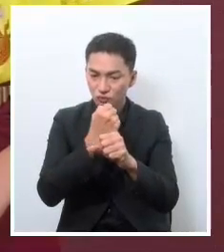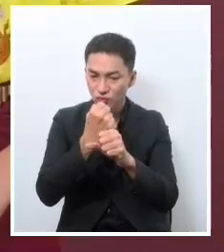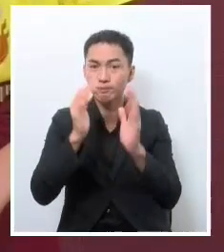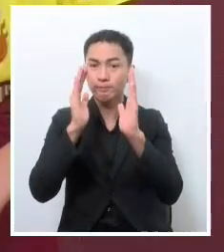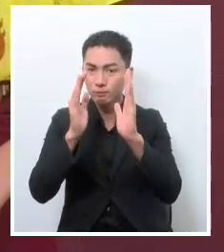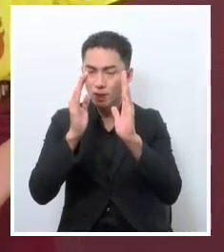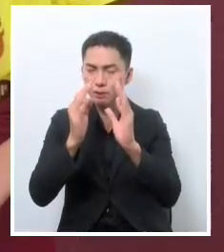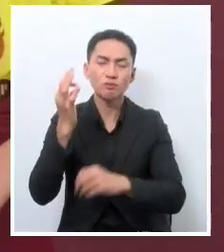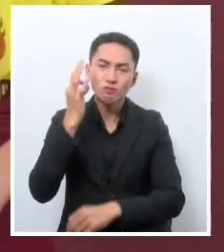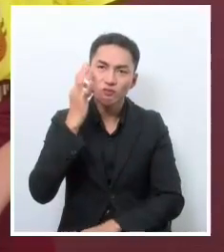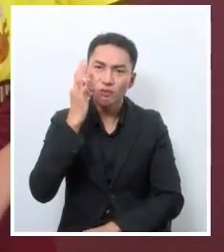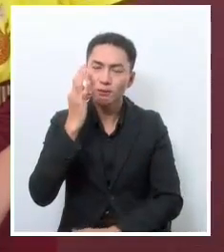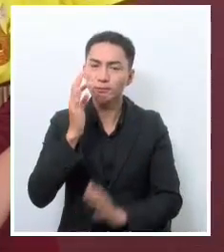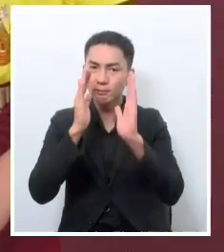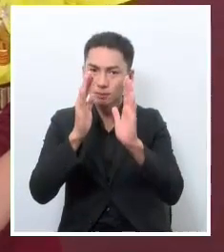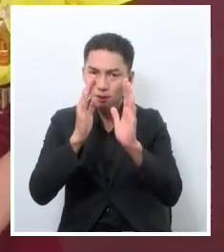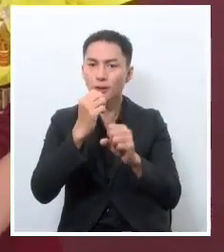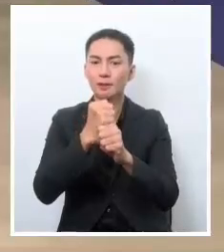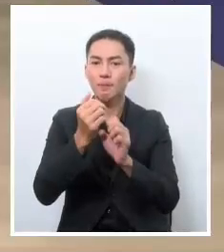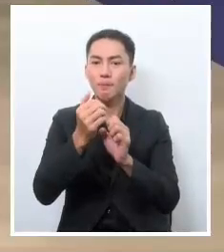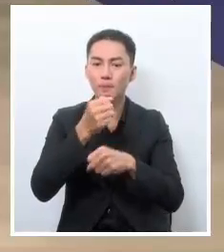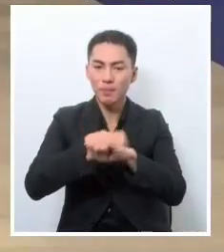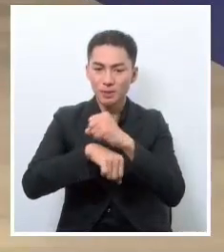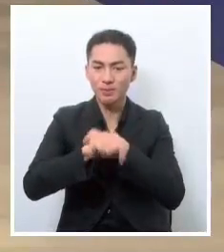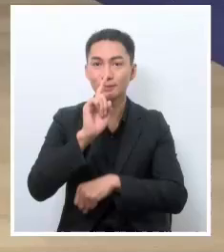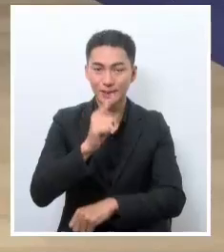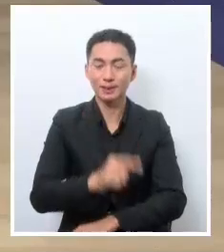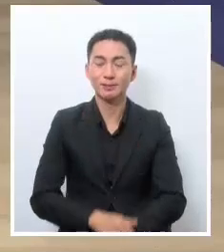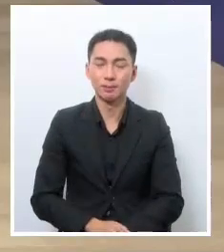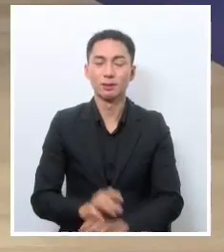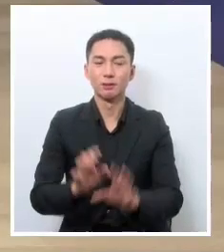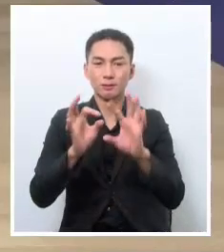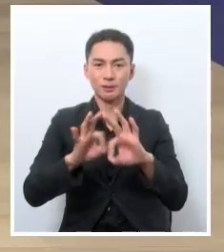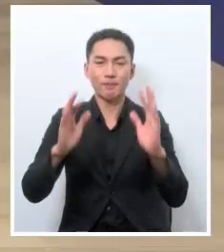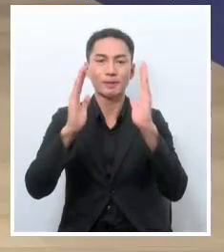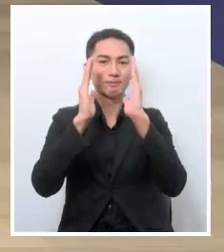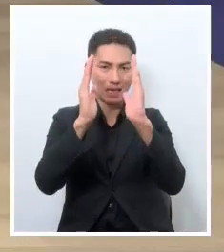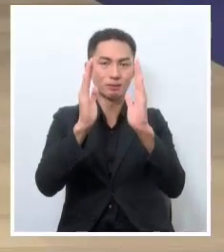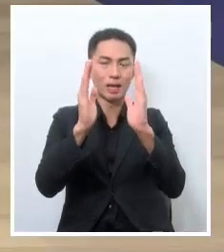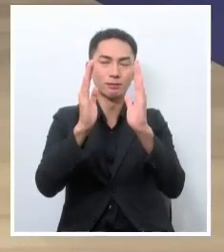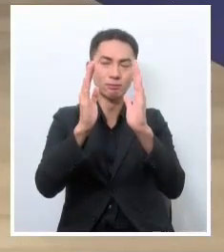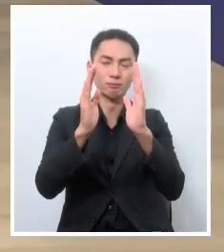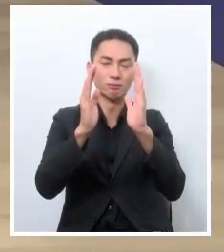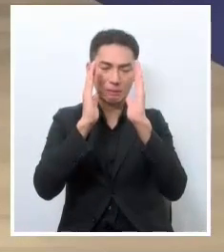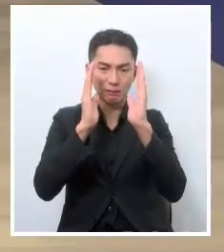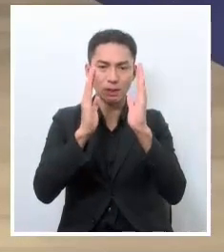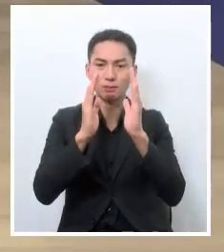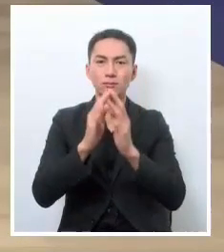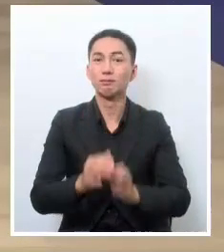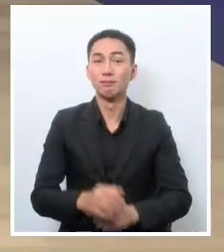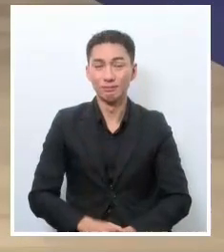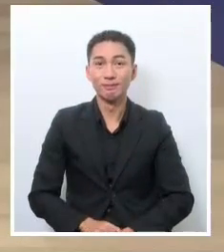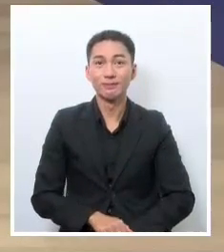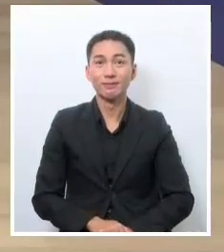รับฟังในสิ่งที่ครูสั่งสอนมาครับอืถือว่าให้ความตั้งใจเป็นศูนย์ที่จะนำทางในการฝึกซ้อมของเราแล้ว